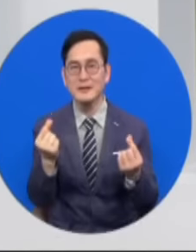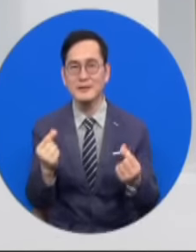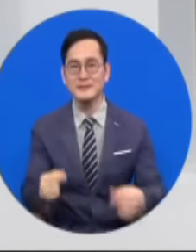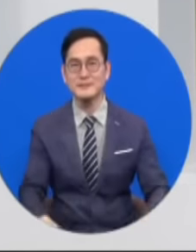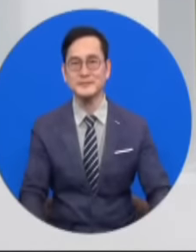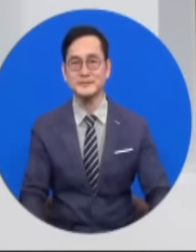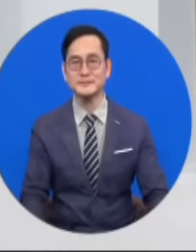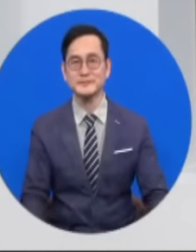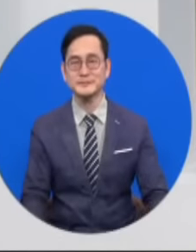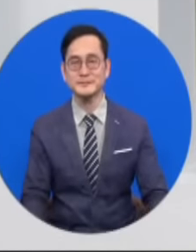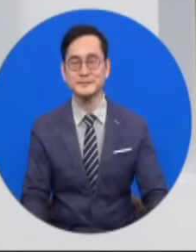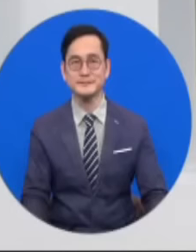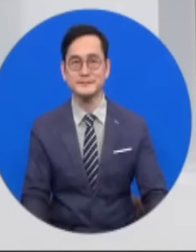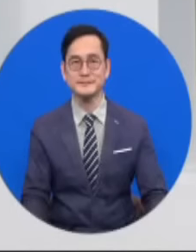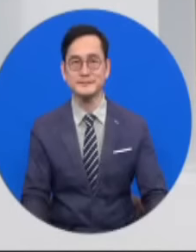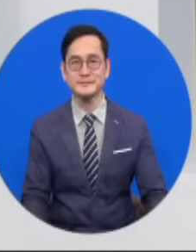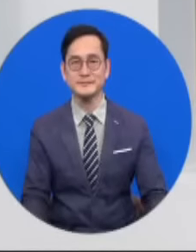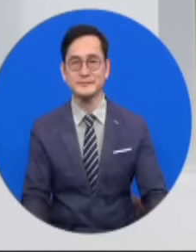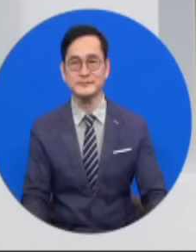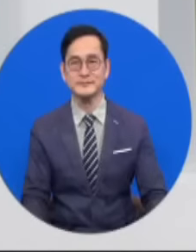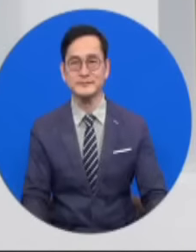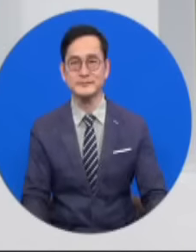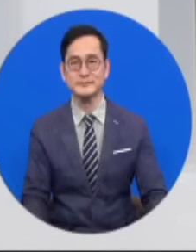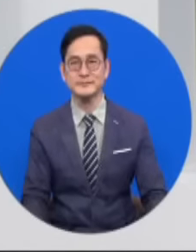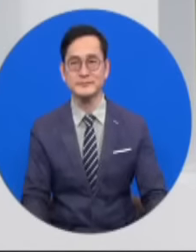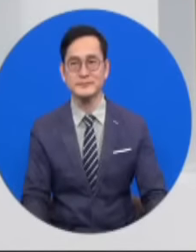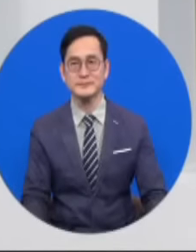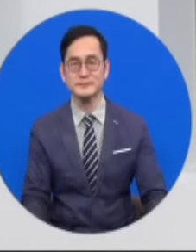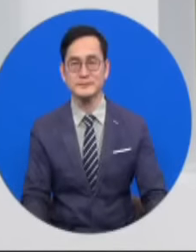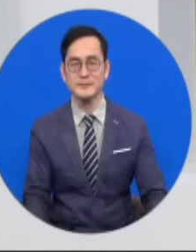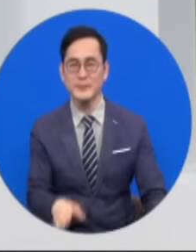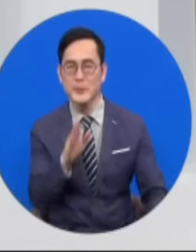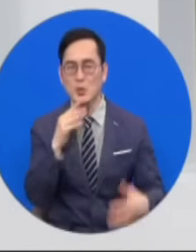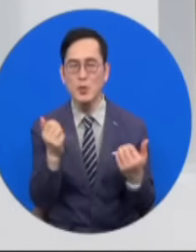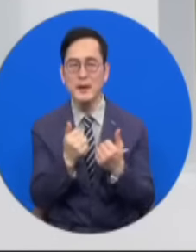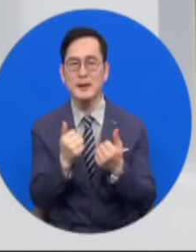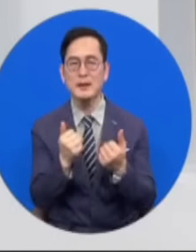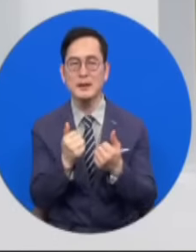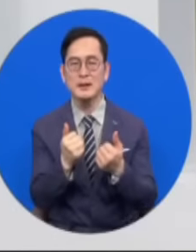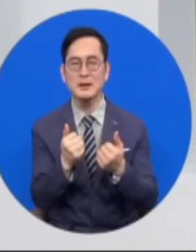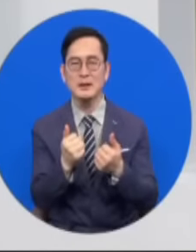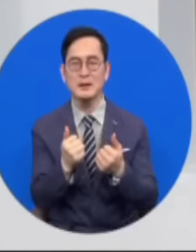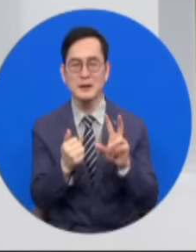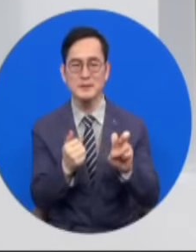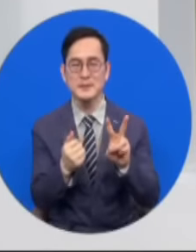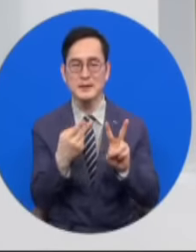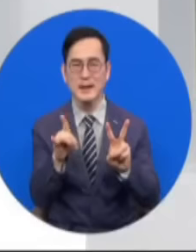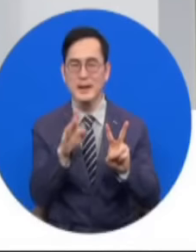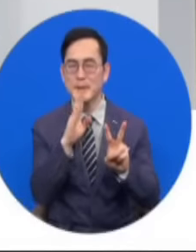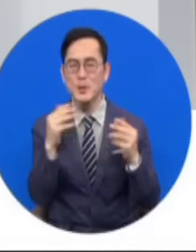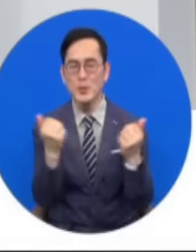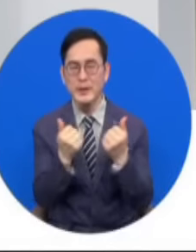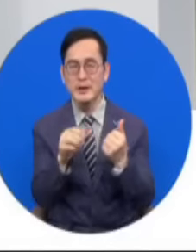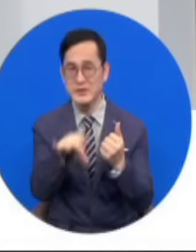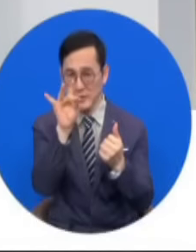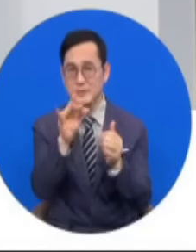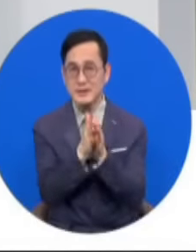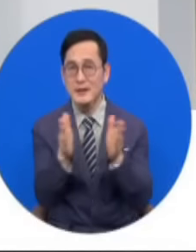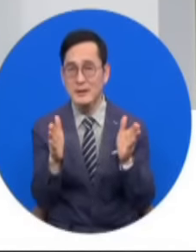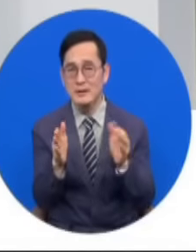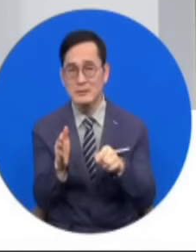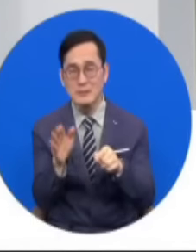번째는 지금 국회 22대 국회 첫 보이죠 런데 첫 보해의 모습이 저렇게 하는 걸 보니까 앞으로